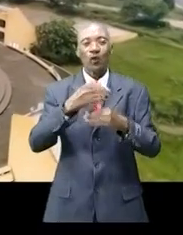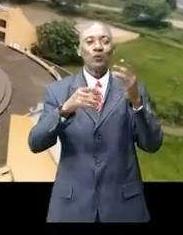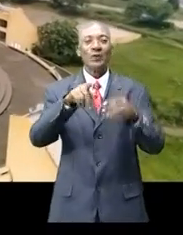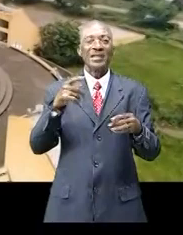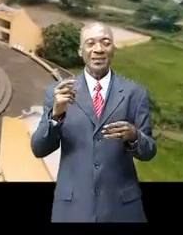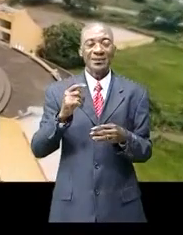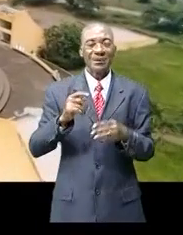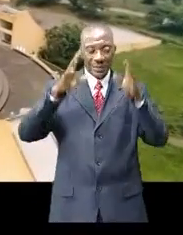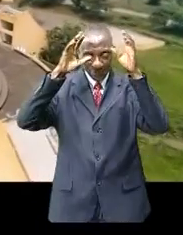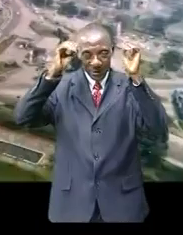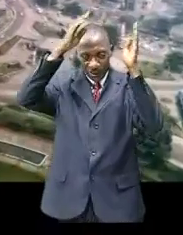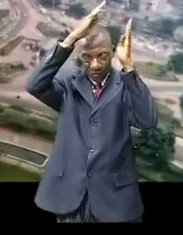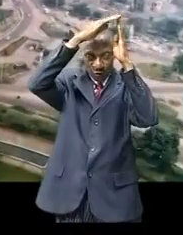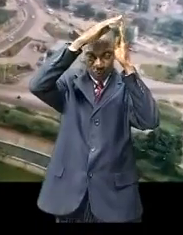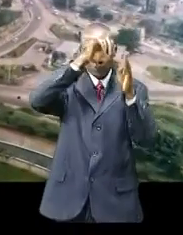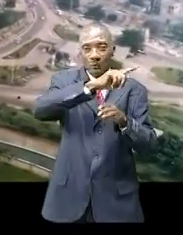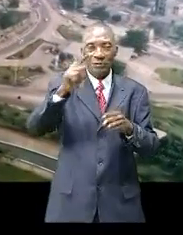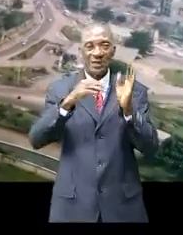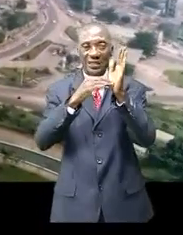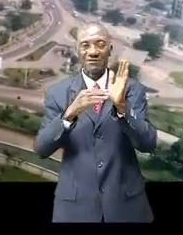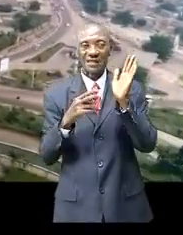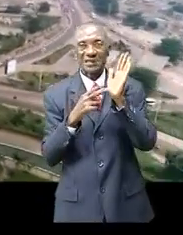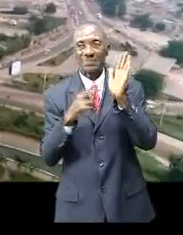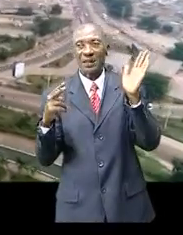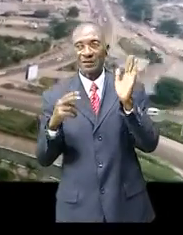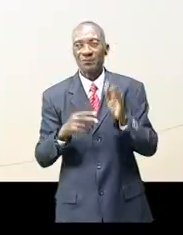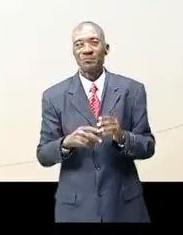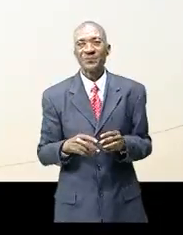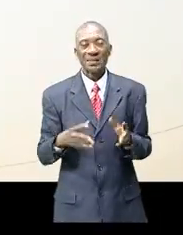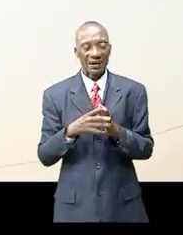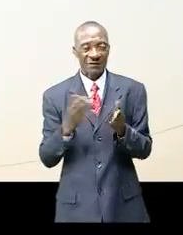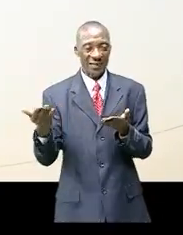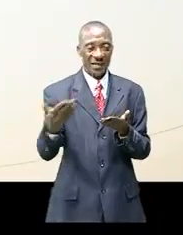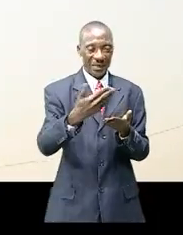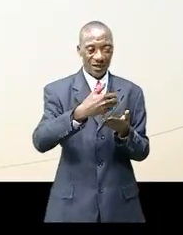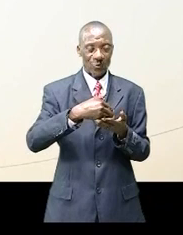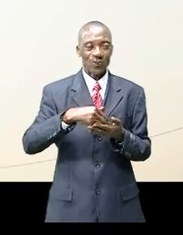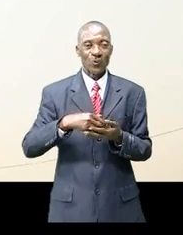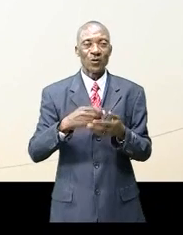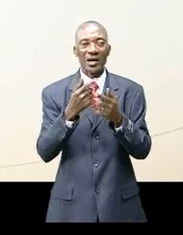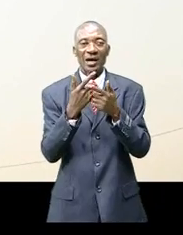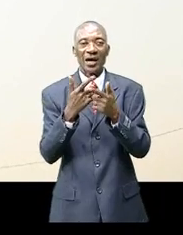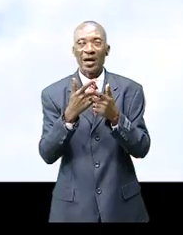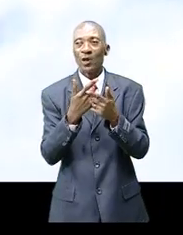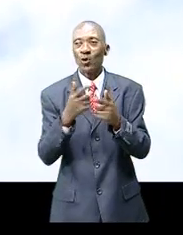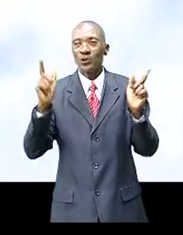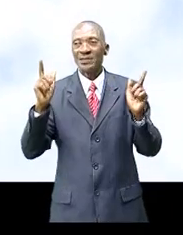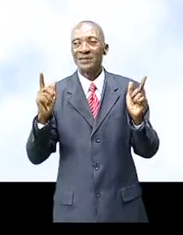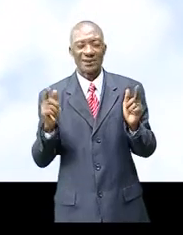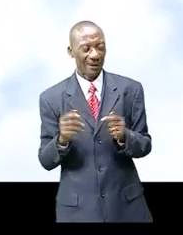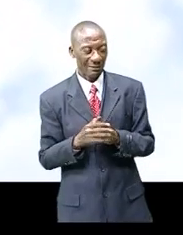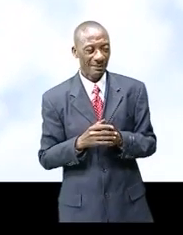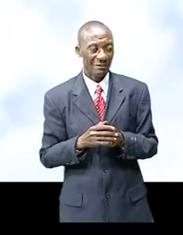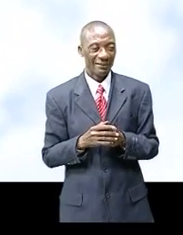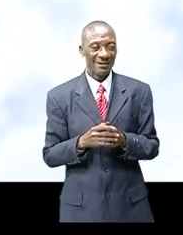en 1970 en faisant recours à l'authenticité en mémoire de Patrice Emery Lumumba. La tour